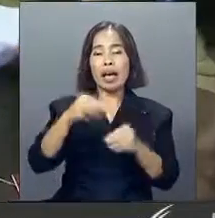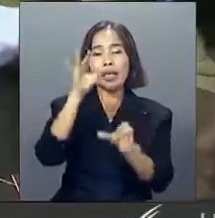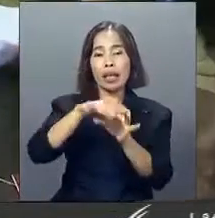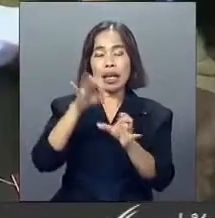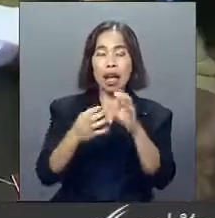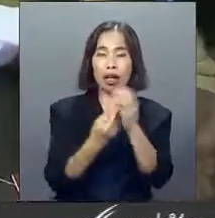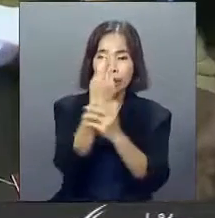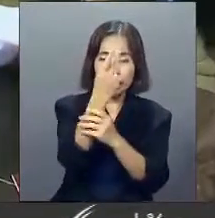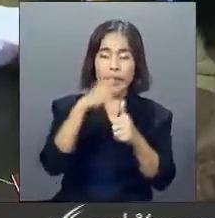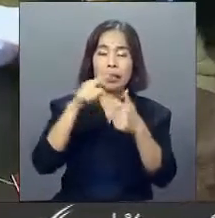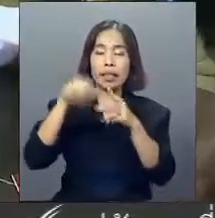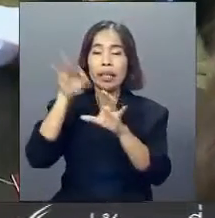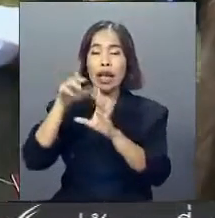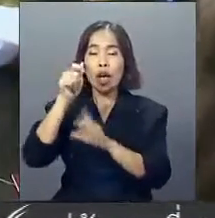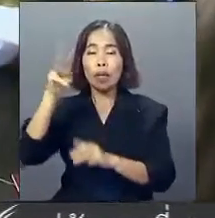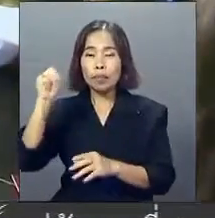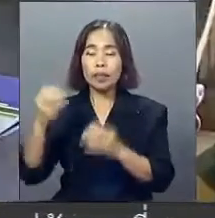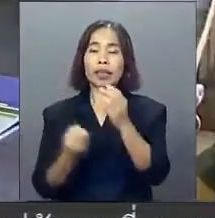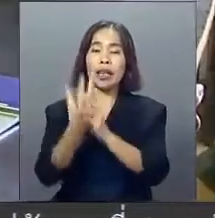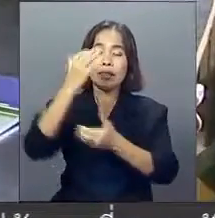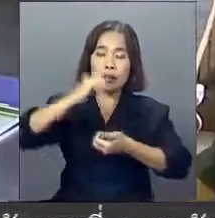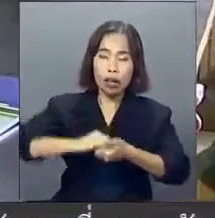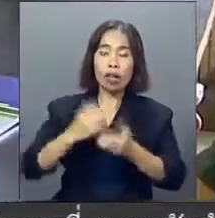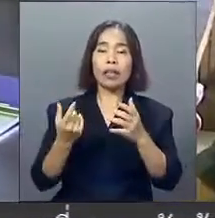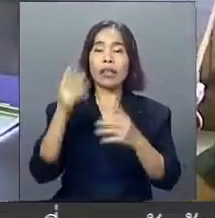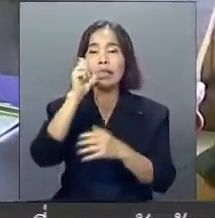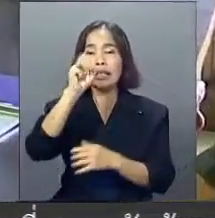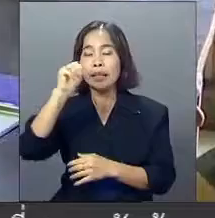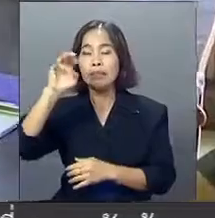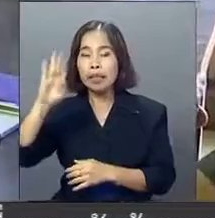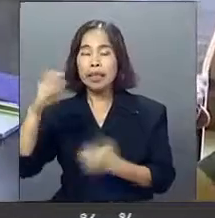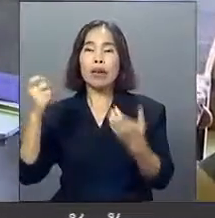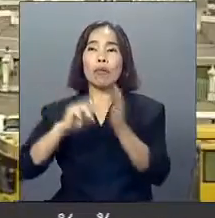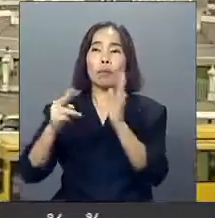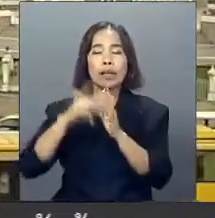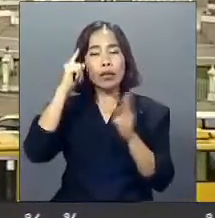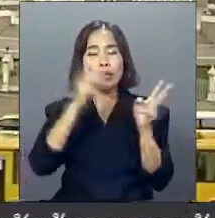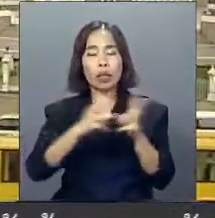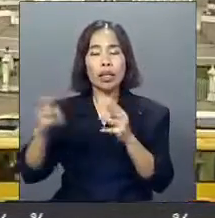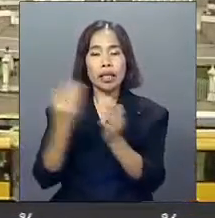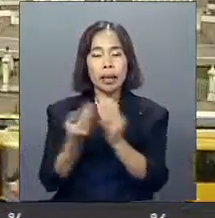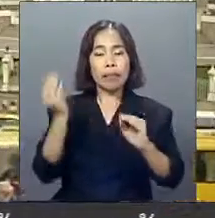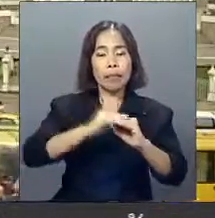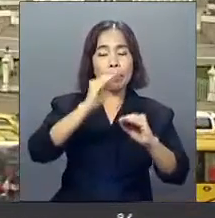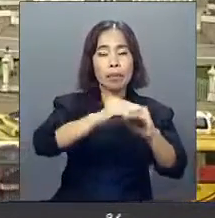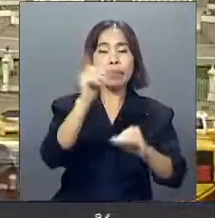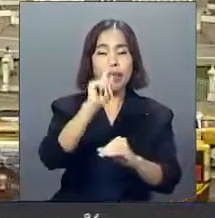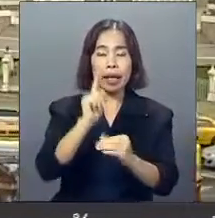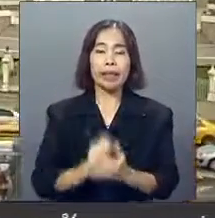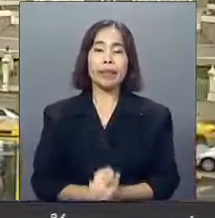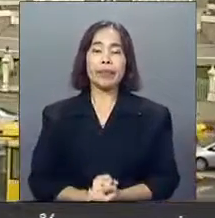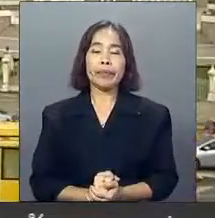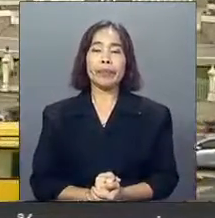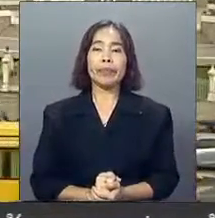คารออมสินธนคารอาคารสงคราว SME Bank ไปหามาตรการเพิ่มไร้ได้ใหกับลูกค้าของตัวเองด้วยอ